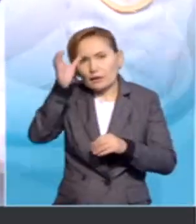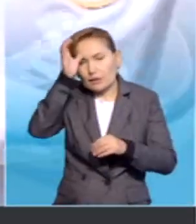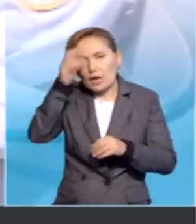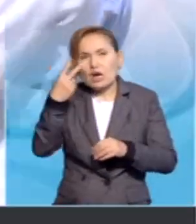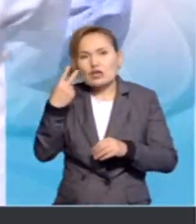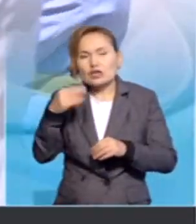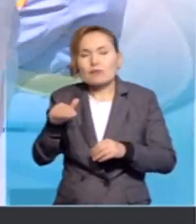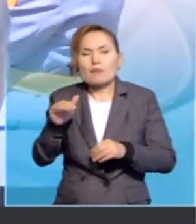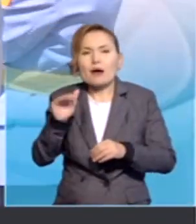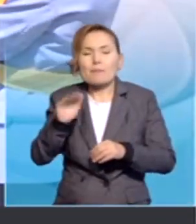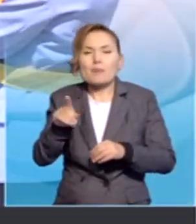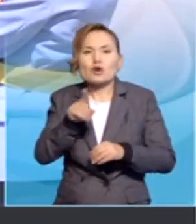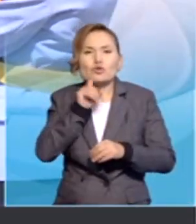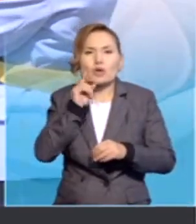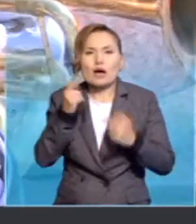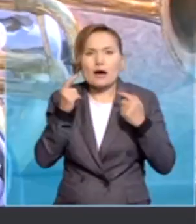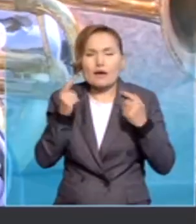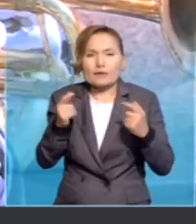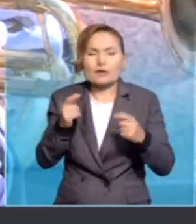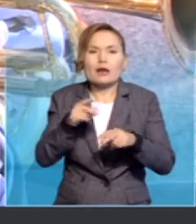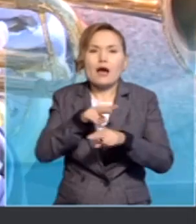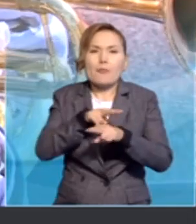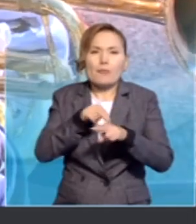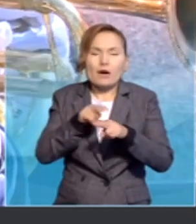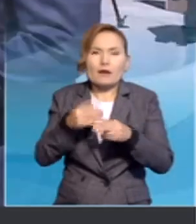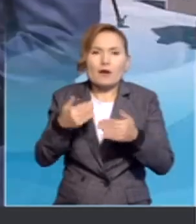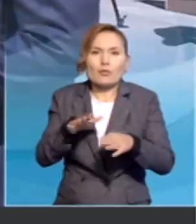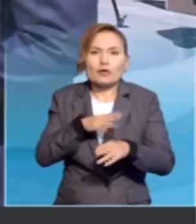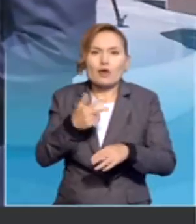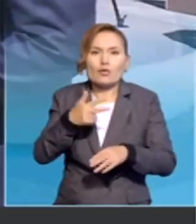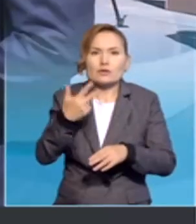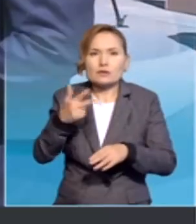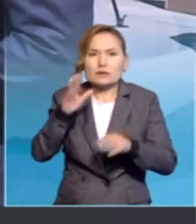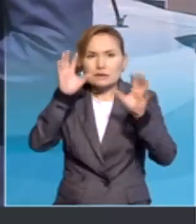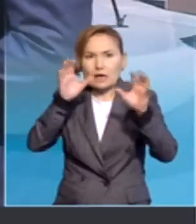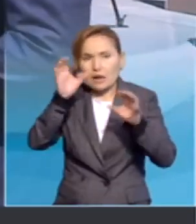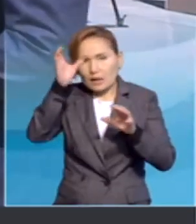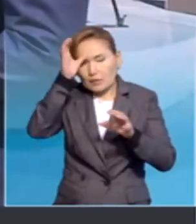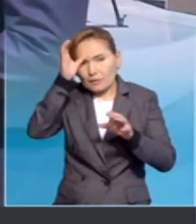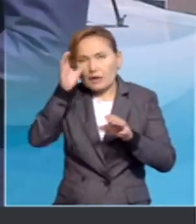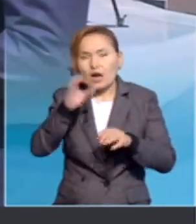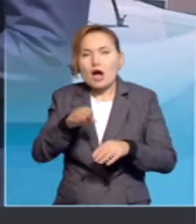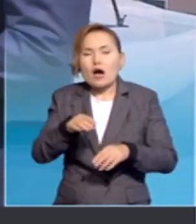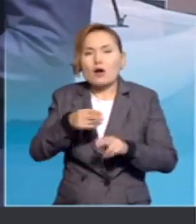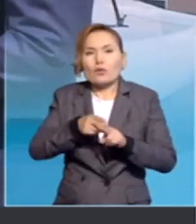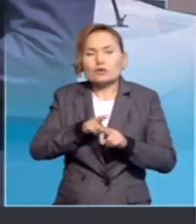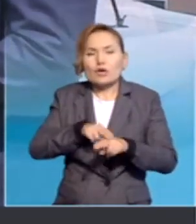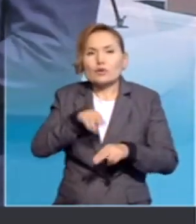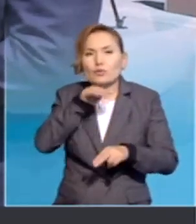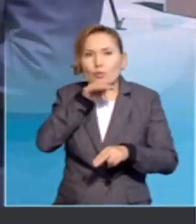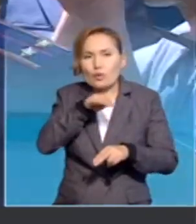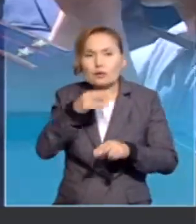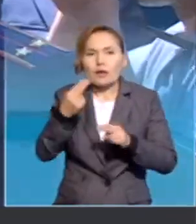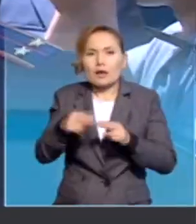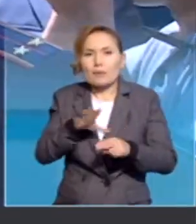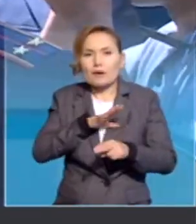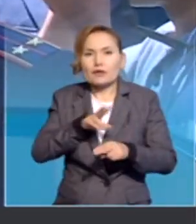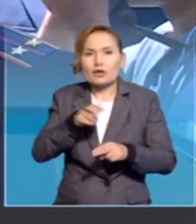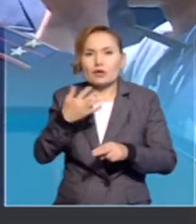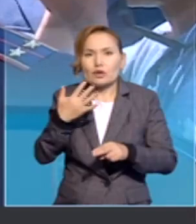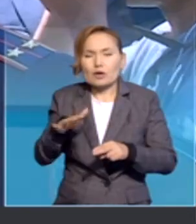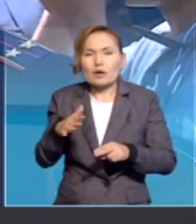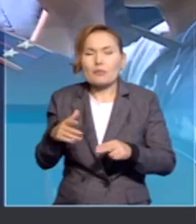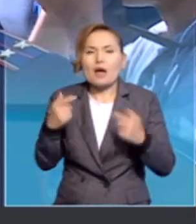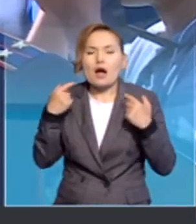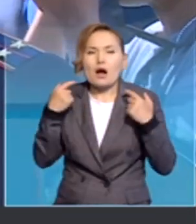бітірді. 70 полицей генерал шенін алған, 33 заң ғылымдарының докторы шыққан. Ал биыл оқу орнын 250 курсант тәмамдап отыр. Олардың